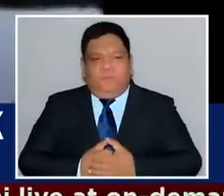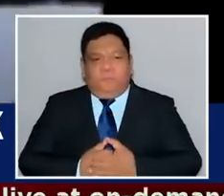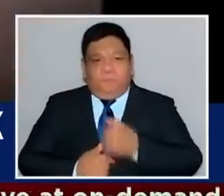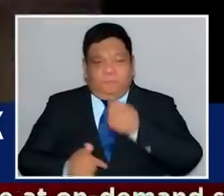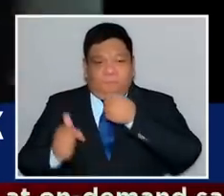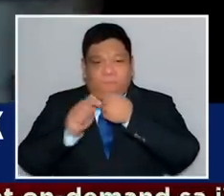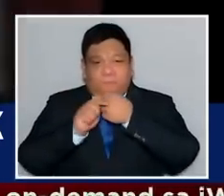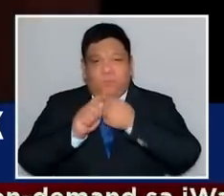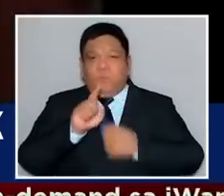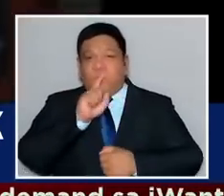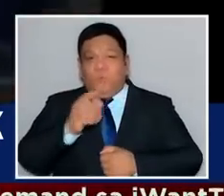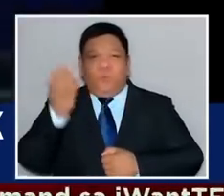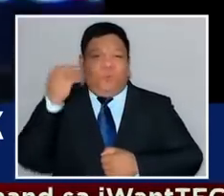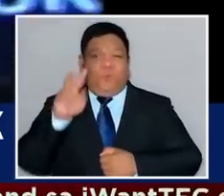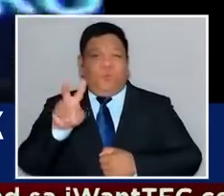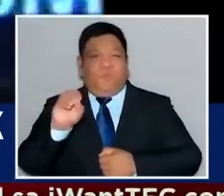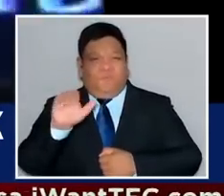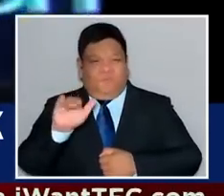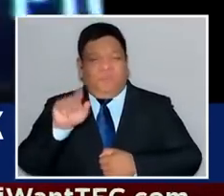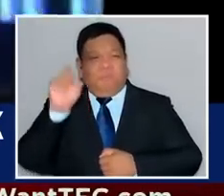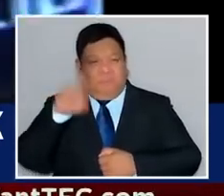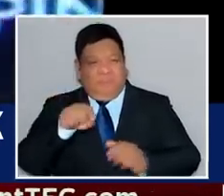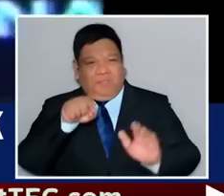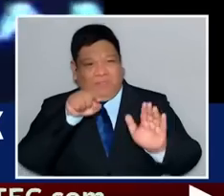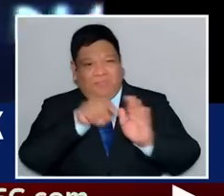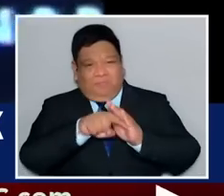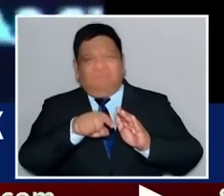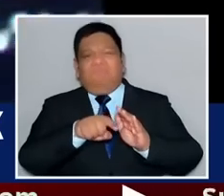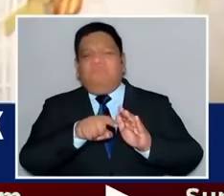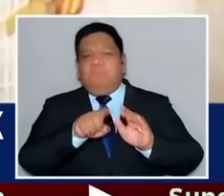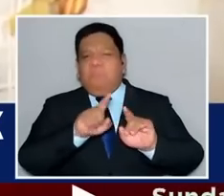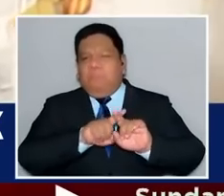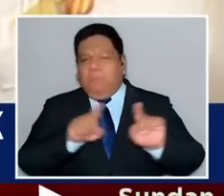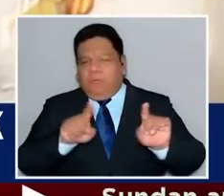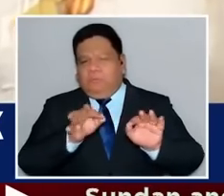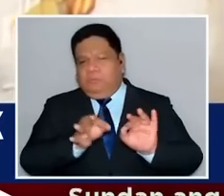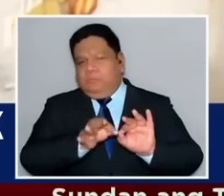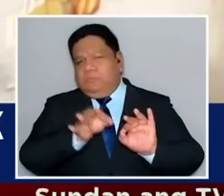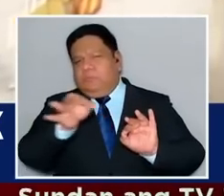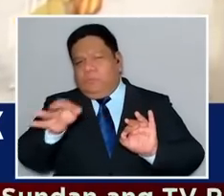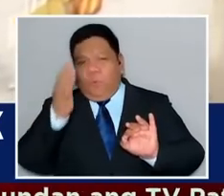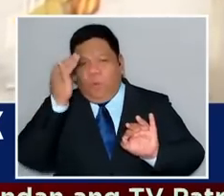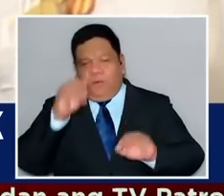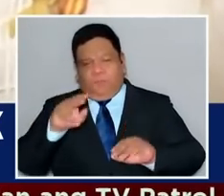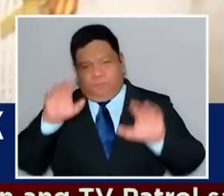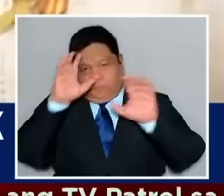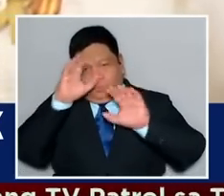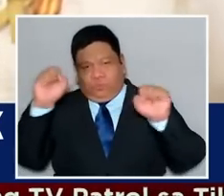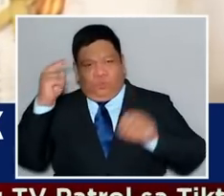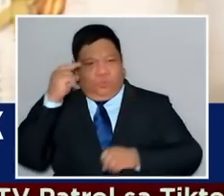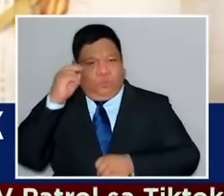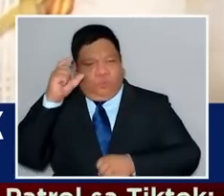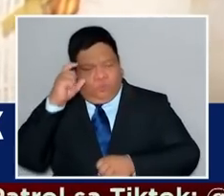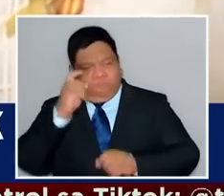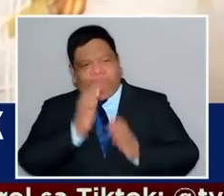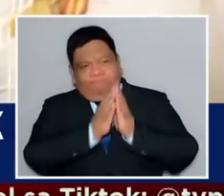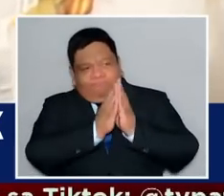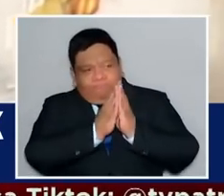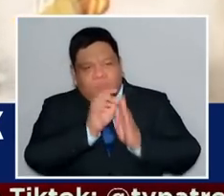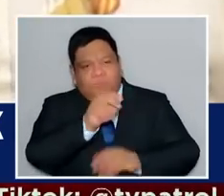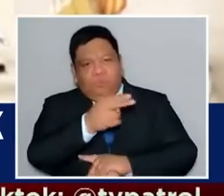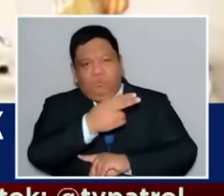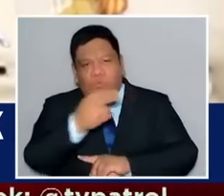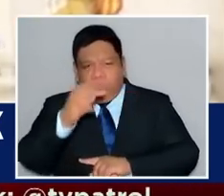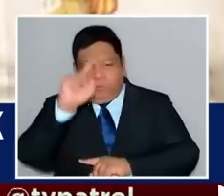Jane noong 2015, pero ipinagpaliban nito matapos makiusap si Pangulong Noynoy Aquino sa gobyerno ng Indonesia